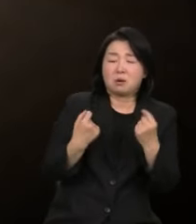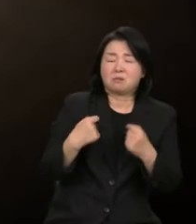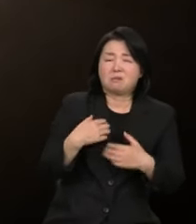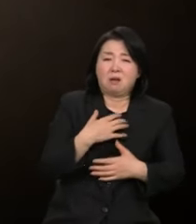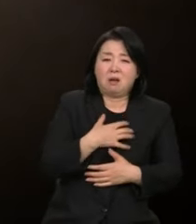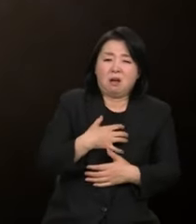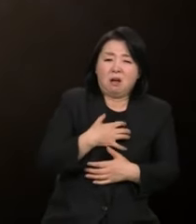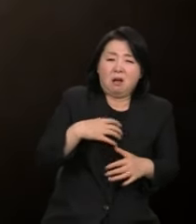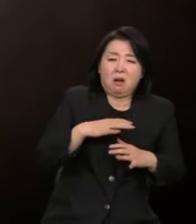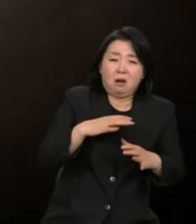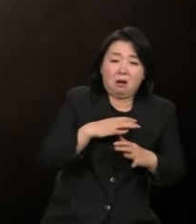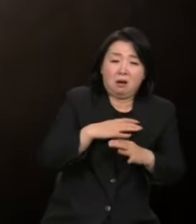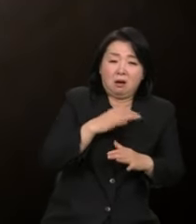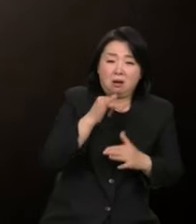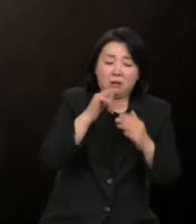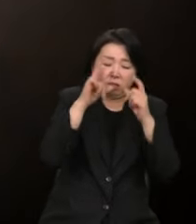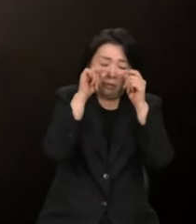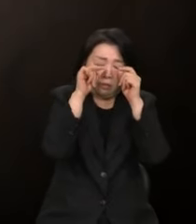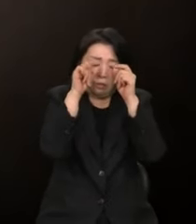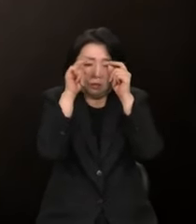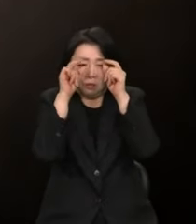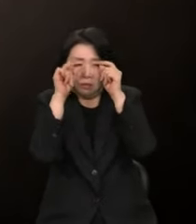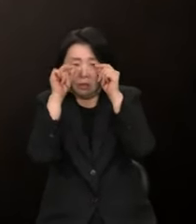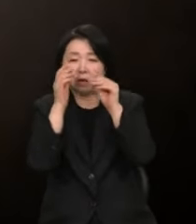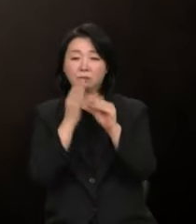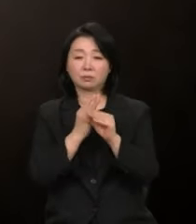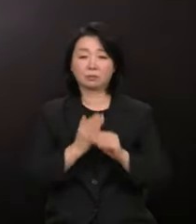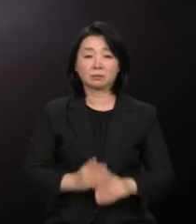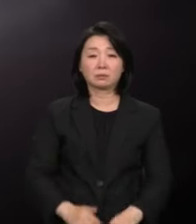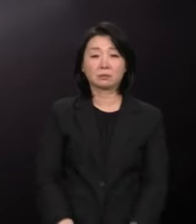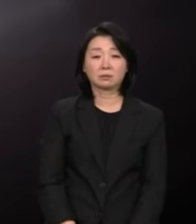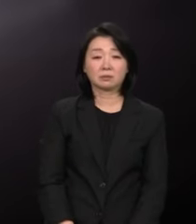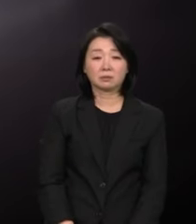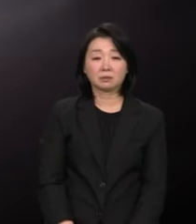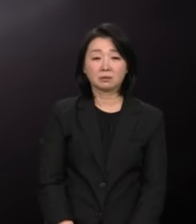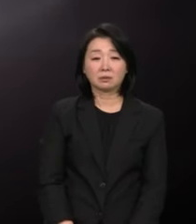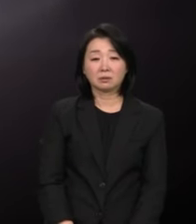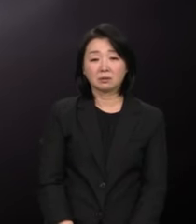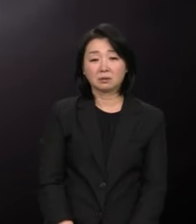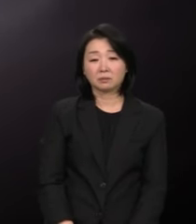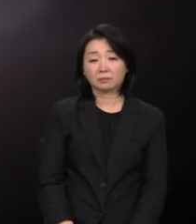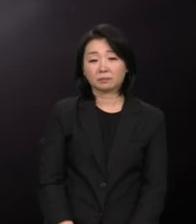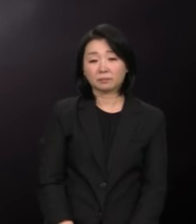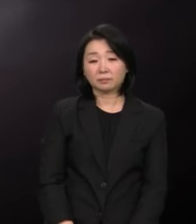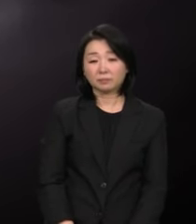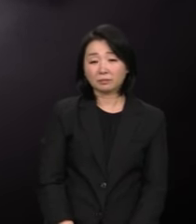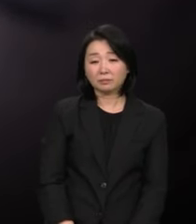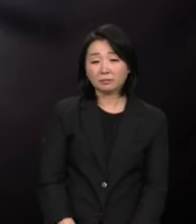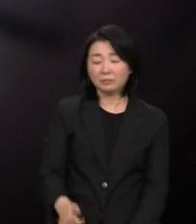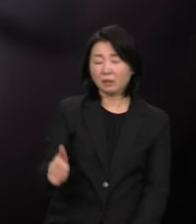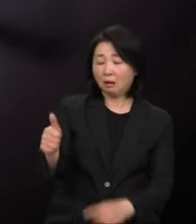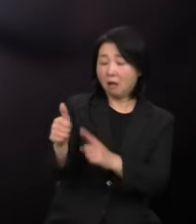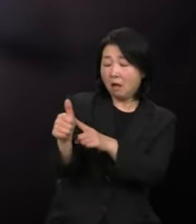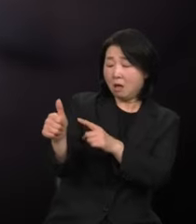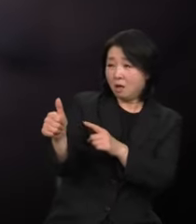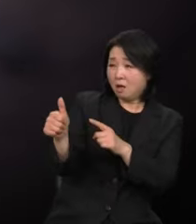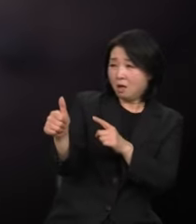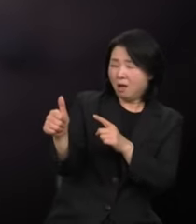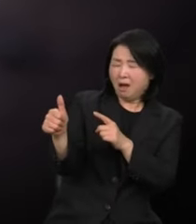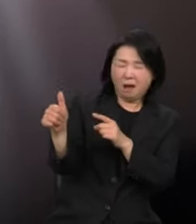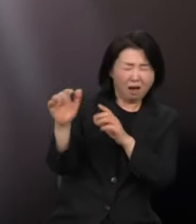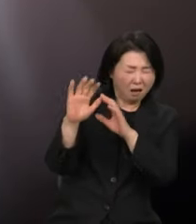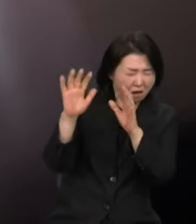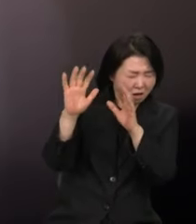그 두려움 때문에 잠도 계속 잘 못 자고 피고인이 가득한 제 삶이 너무